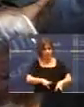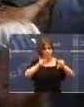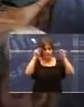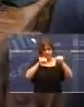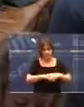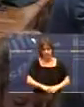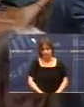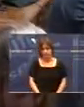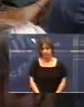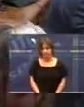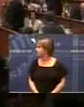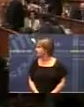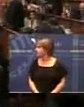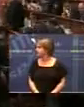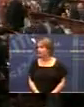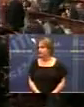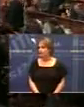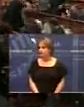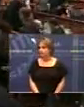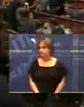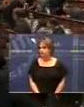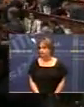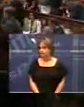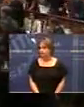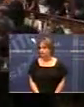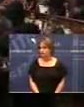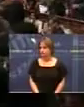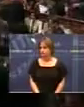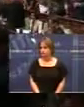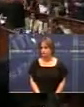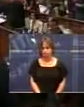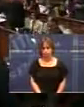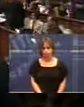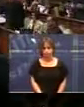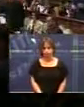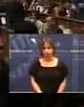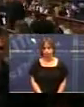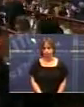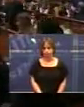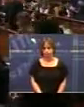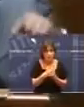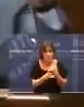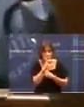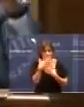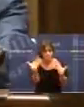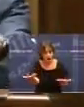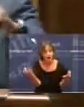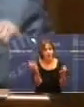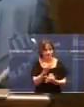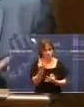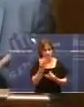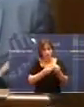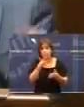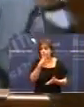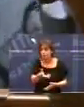ha retirat les preguntes i la interpel·lació del dia, aquesta darrera petició de la presidenta Armengol. Prèviament, Jaume Font